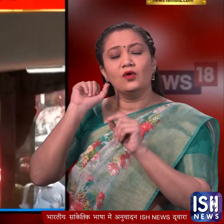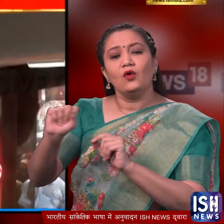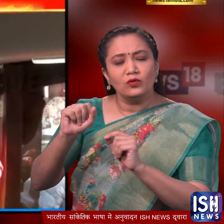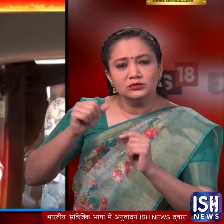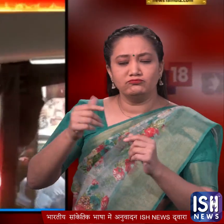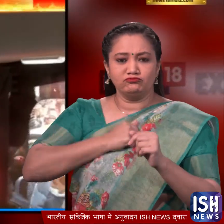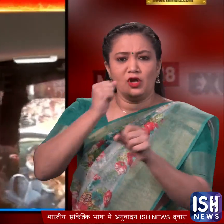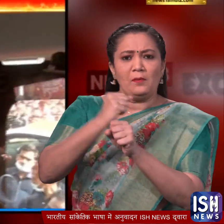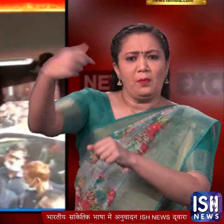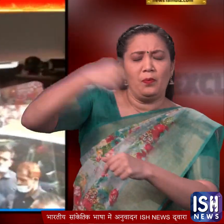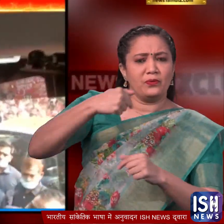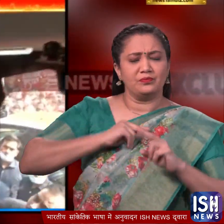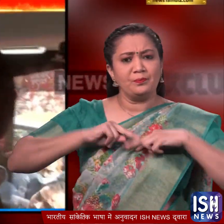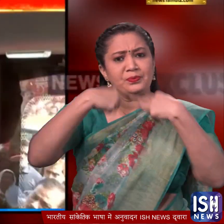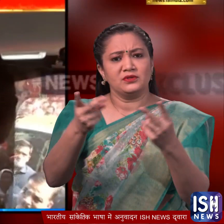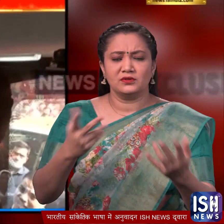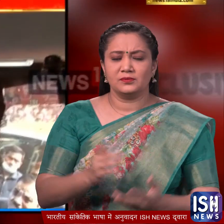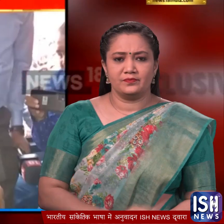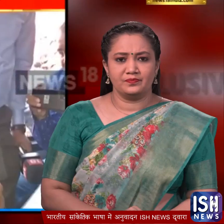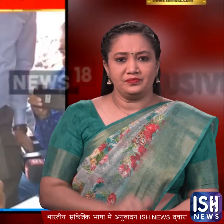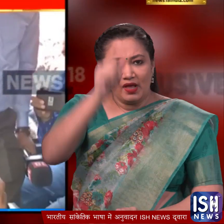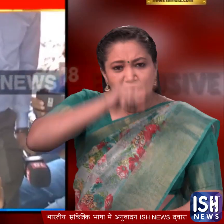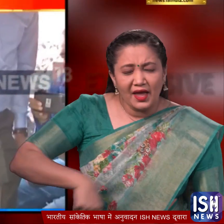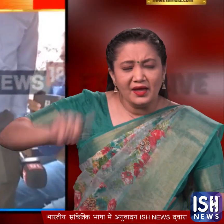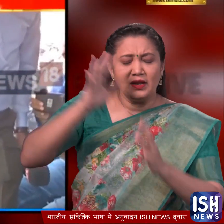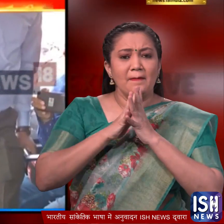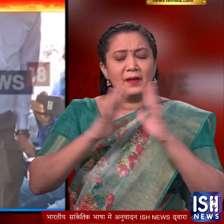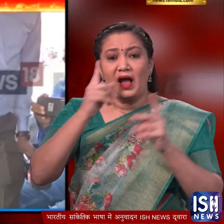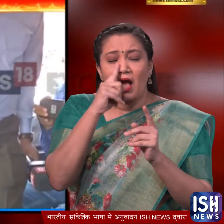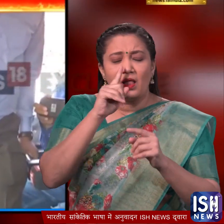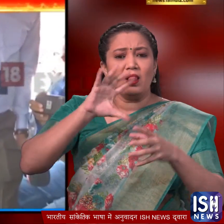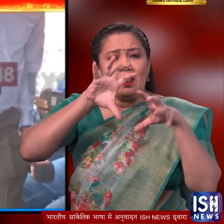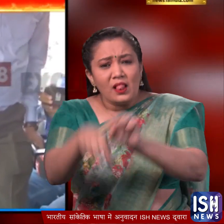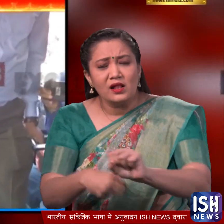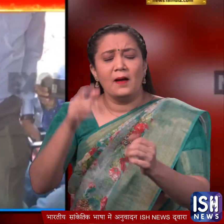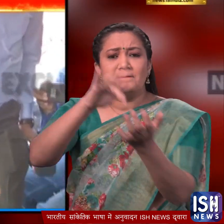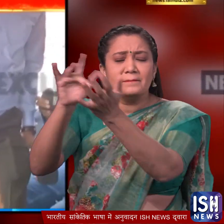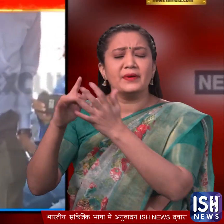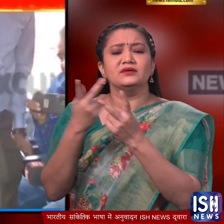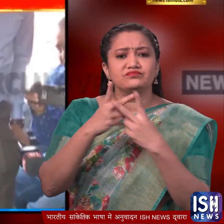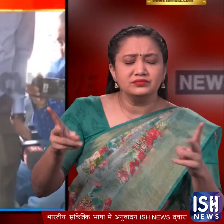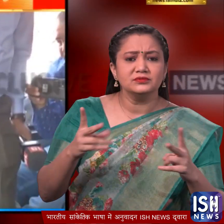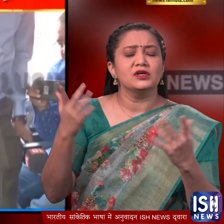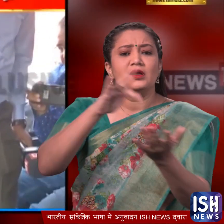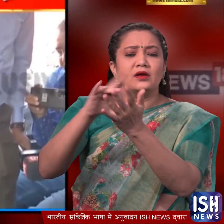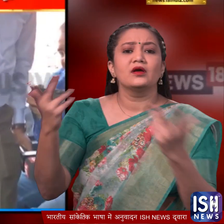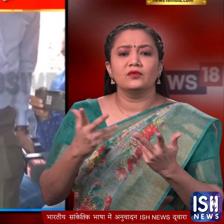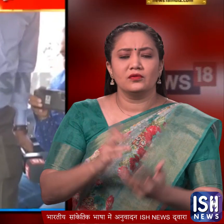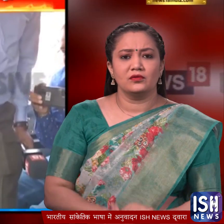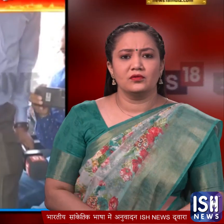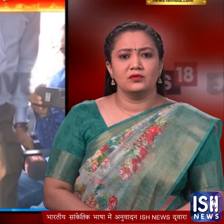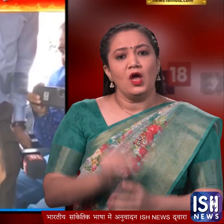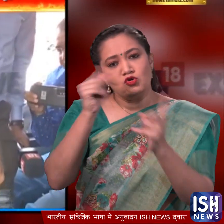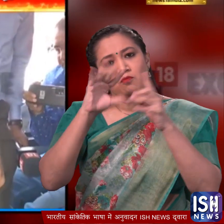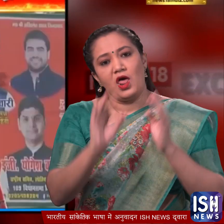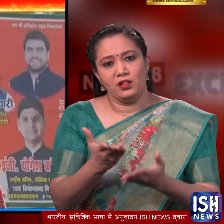अखिलेश अपनी सरकार पर लगाए आरोपों पर पलटवार करते दिखे। देश में सबसे ज्यादा महिलाओं पर अगर कहीं अन्याय और पीड़न हो